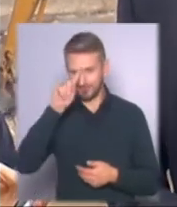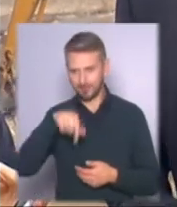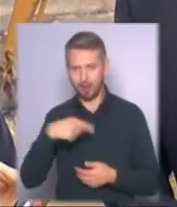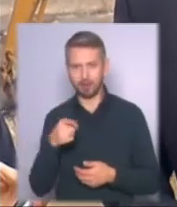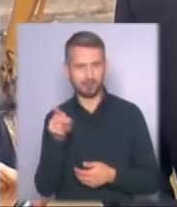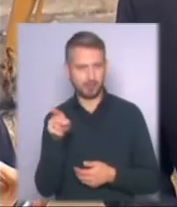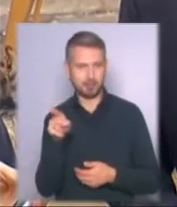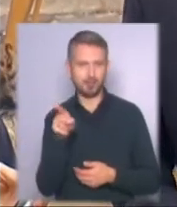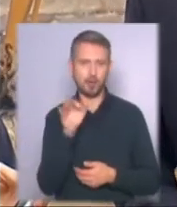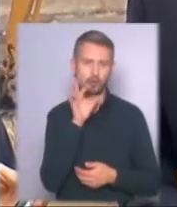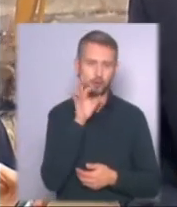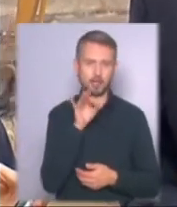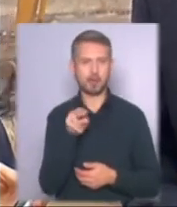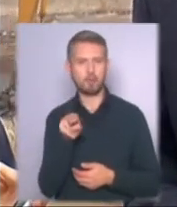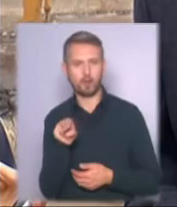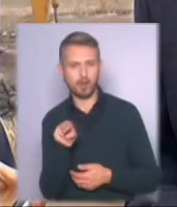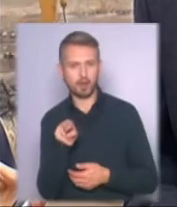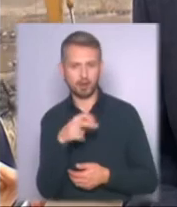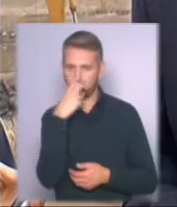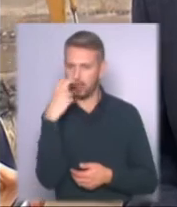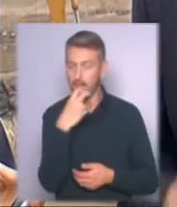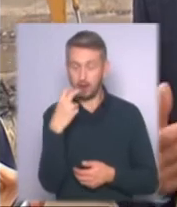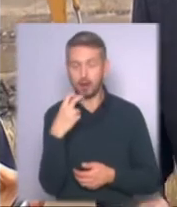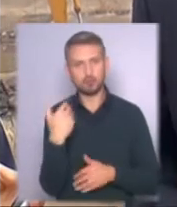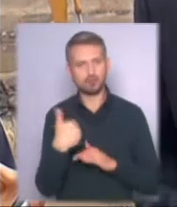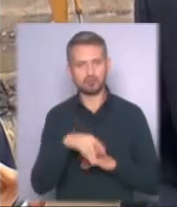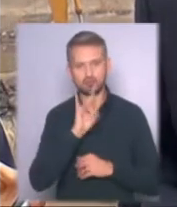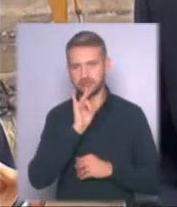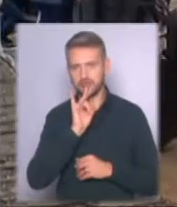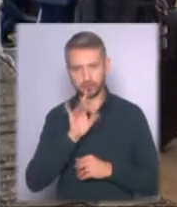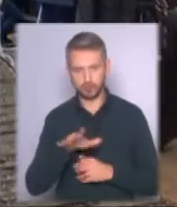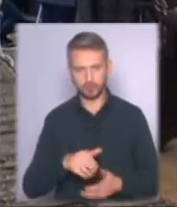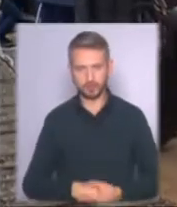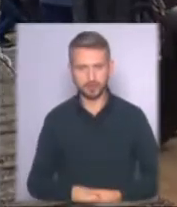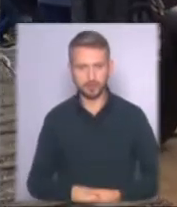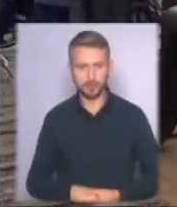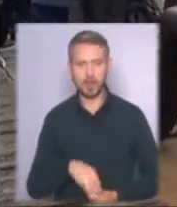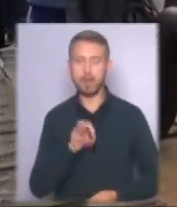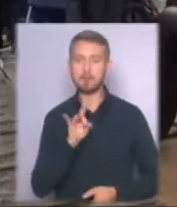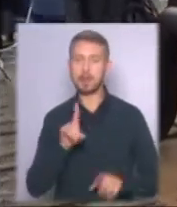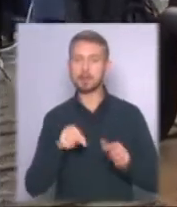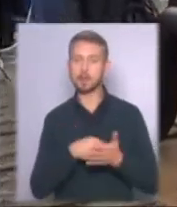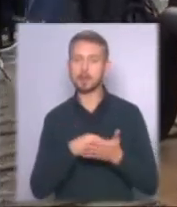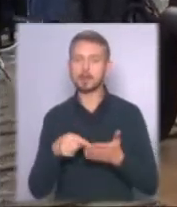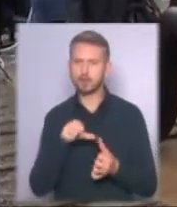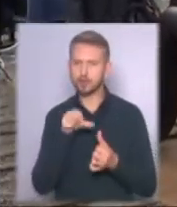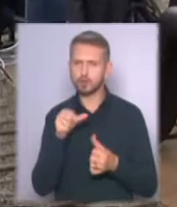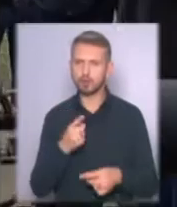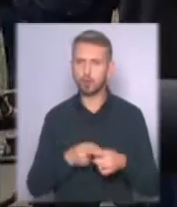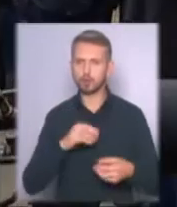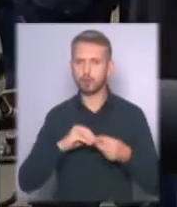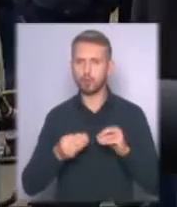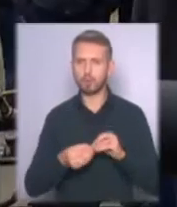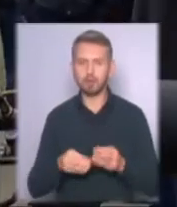прослеживается на левобережье в Дарнинском районе. Мер також зазначив, особливо гостро стоїть проблема